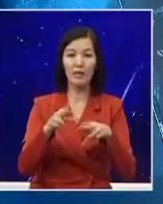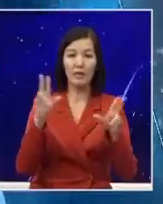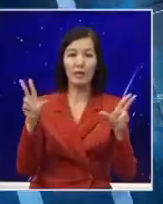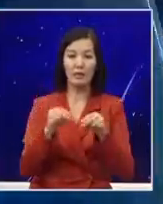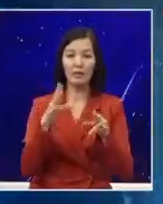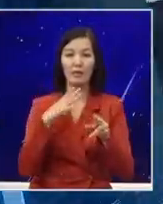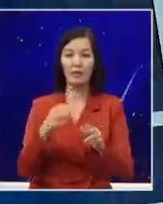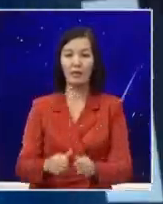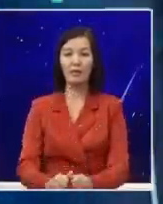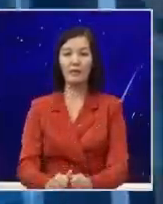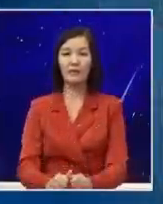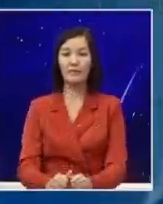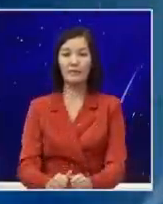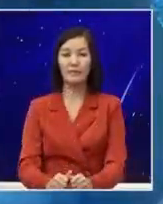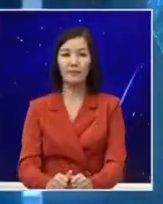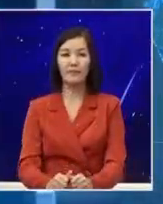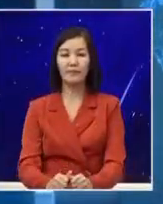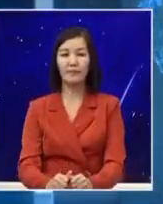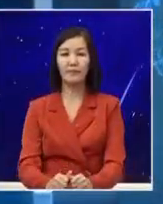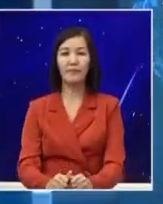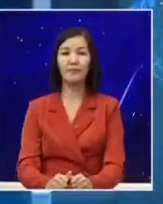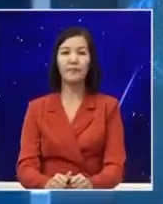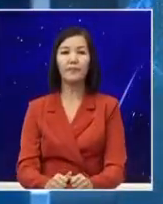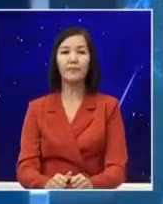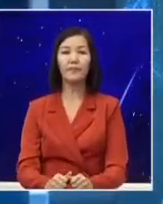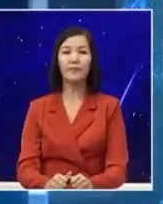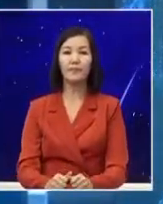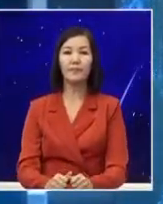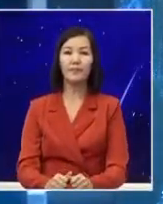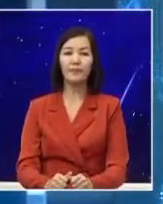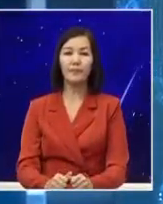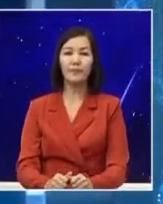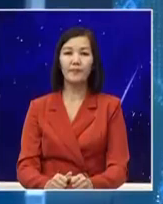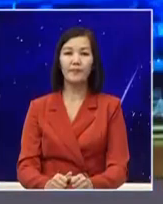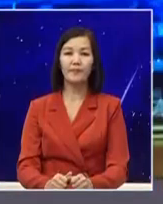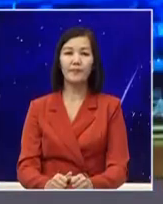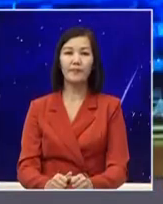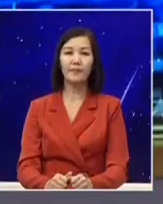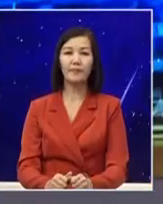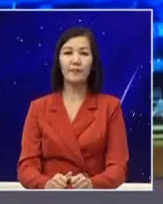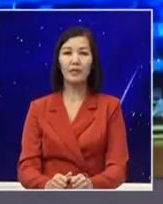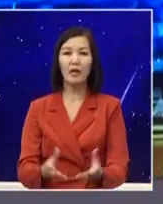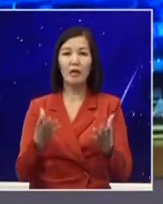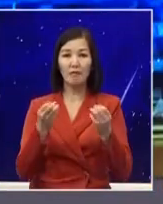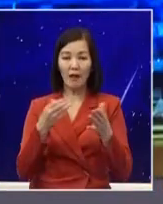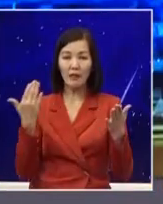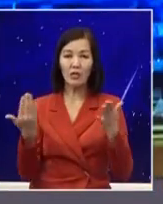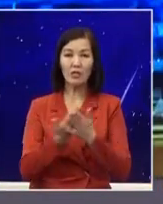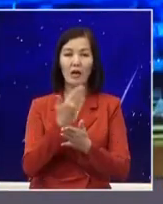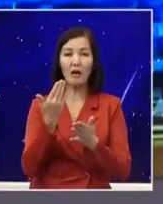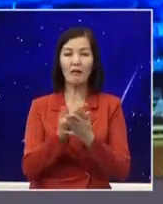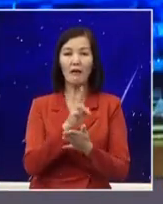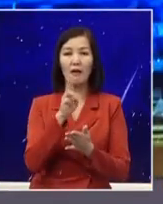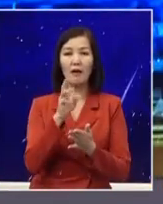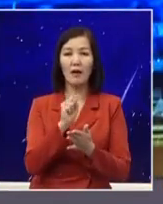Гүлжанат Мақұлжанова, Жасұлан Шымкенже, Аманжол Жөңкешев, Жетісу телеарнасы. Куаныш қосарланып жүреді.